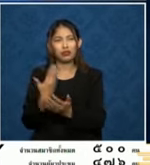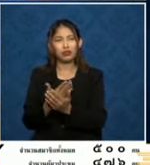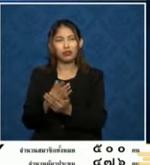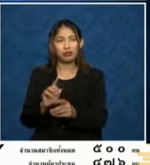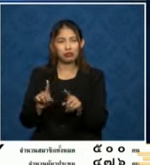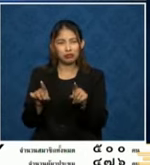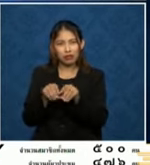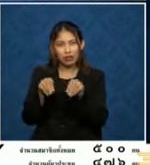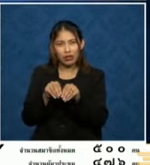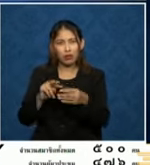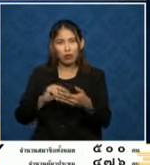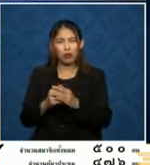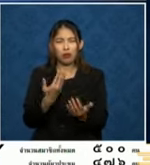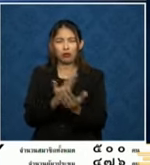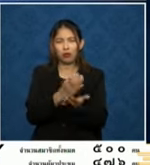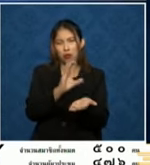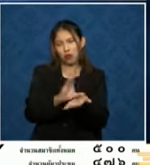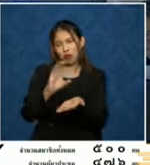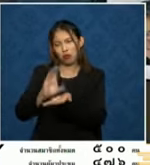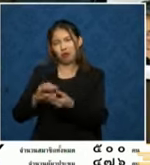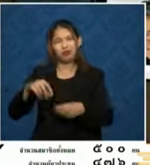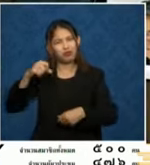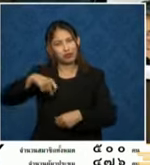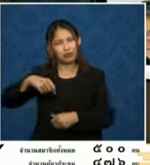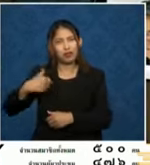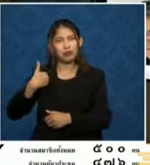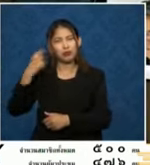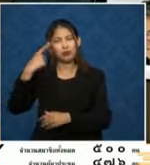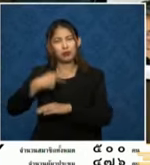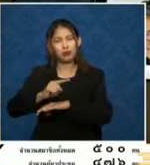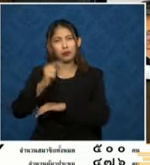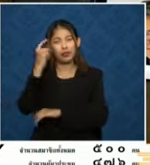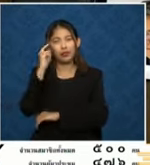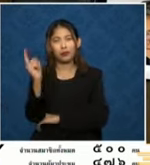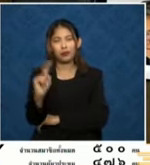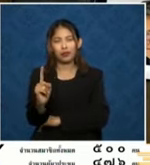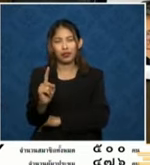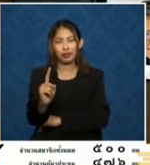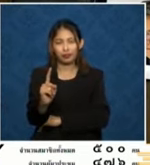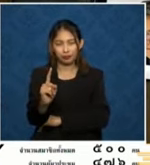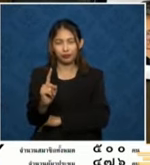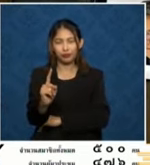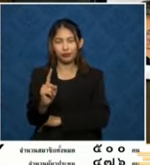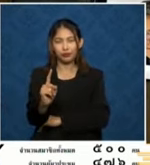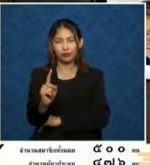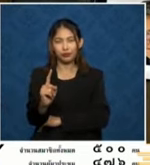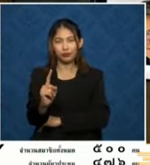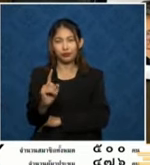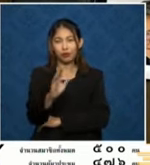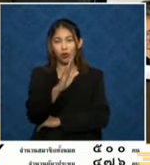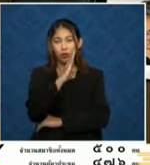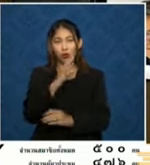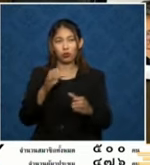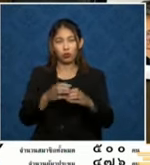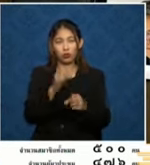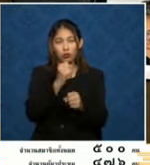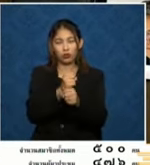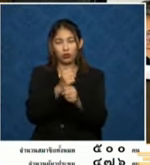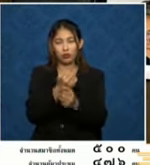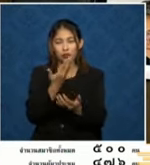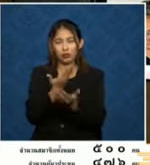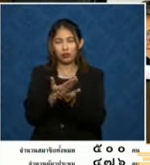2ก้อนนี้มันทับกันดังนั้นครับท่านประธานผมจึงคิดว่าการที่หน่วยงานของงบประมาณที่ทับ